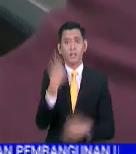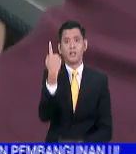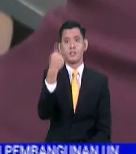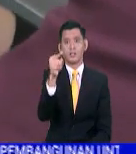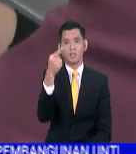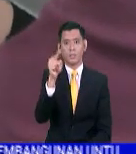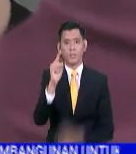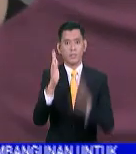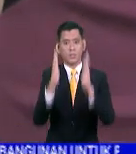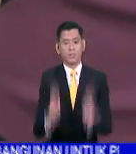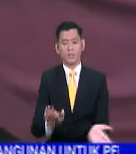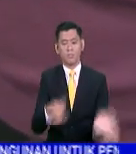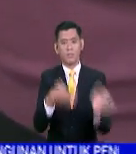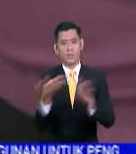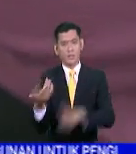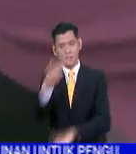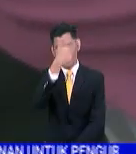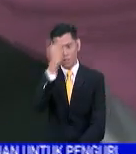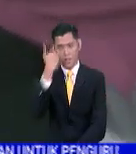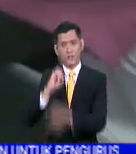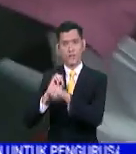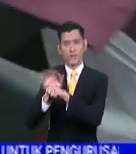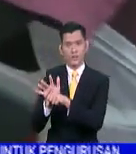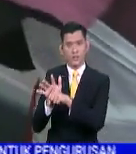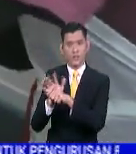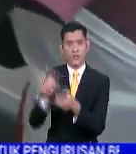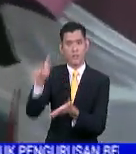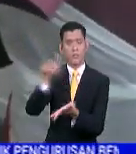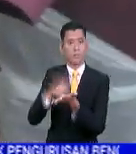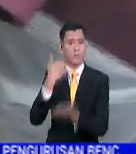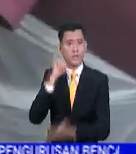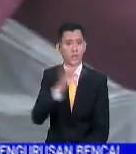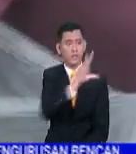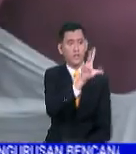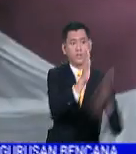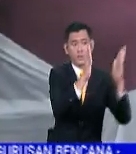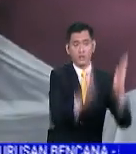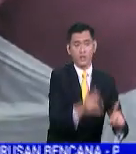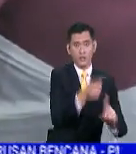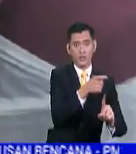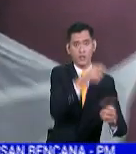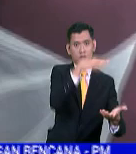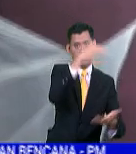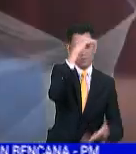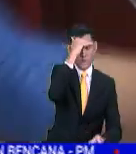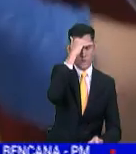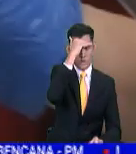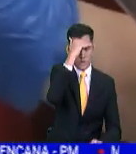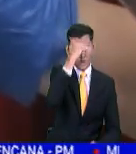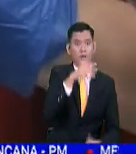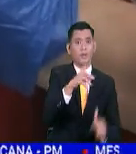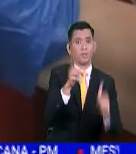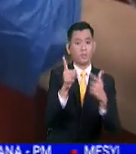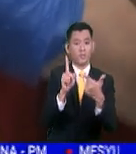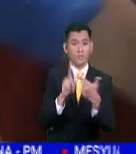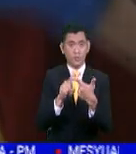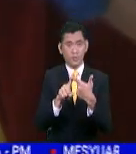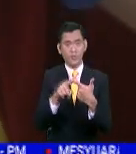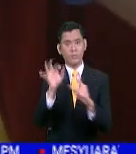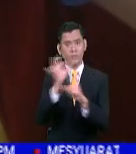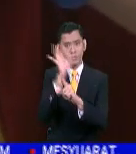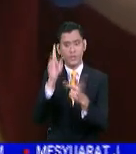kematian akibat COVID-19 dilaporkan semalam dengan 3 di Johor, masing-masing 2 kes di Pulau Pinang dan